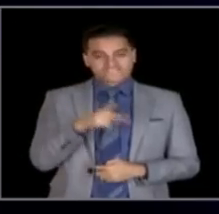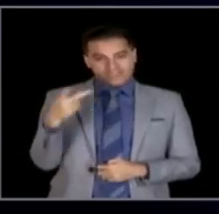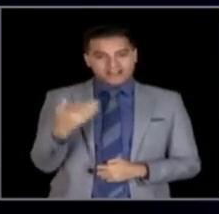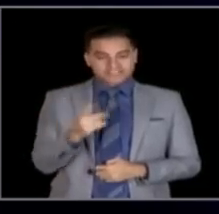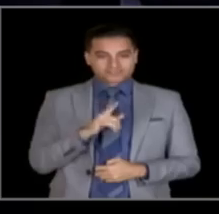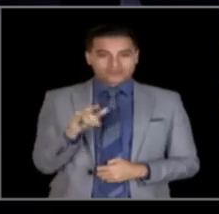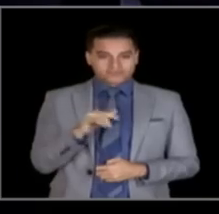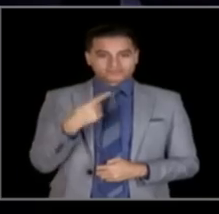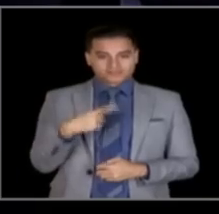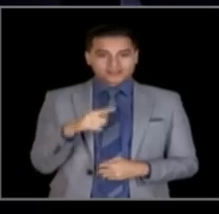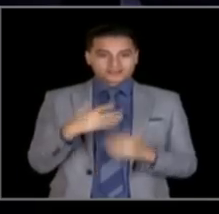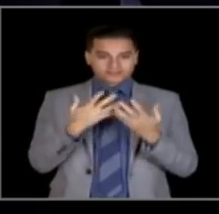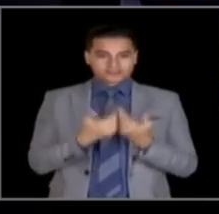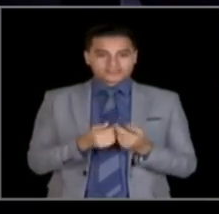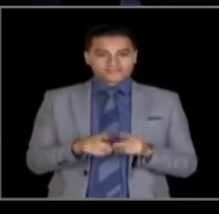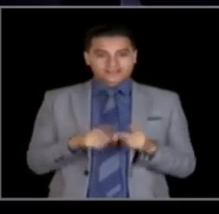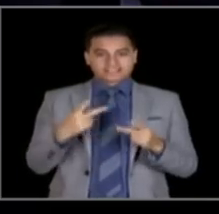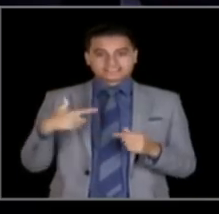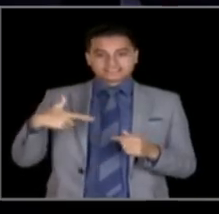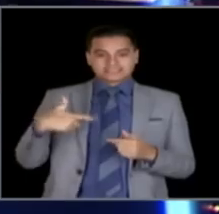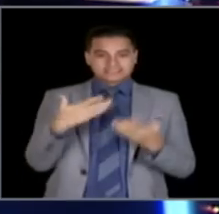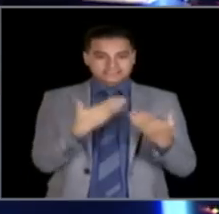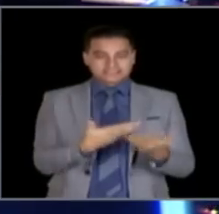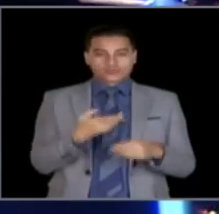فرقت. أليجيترز 60،